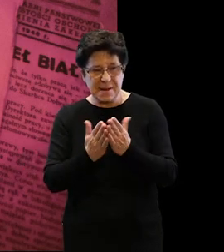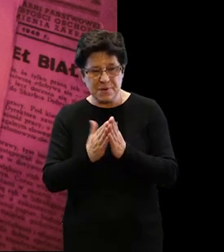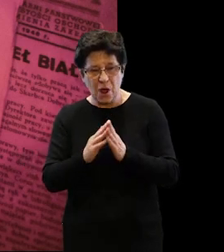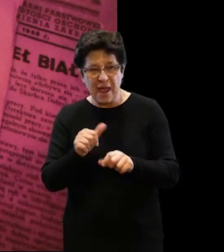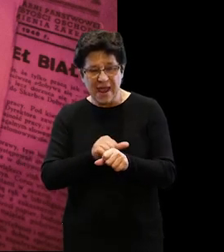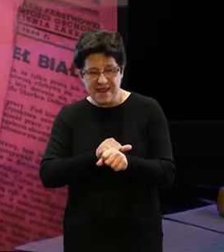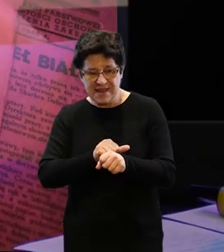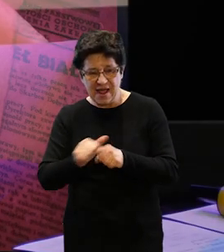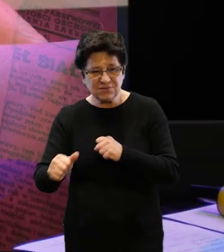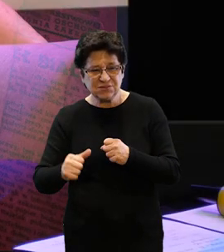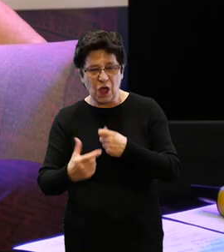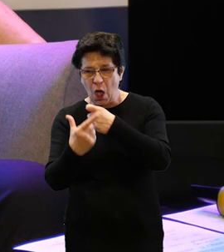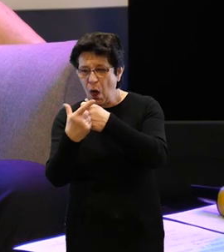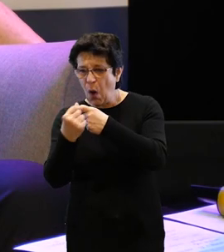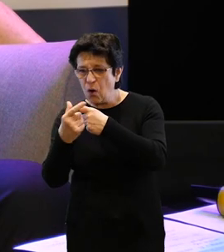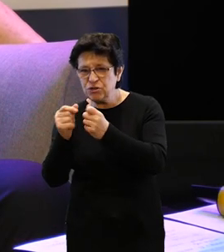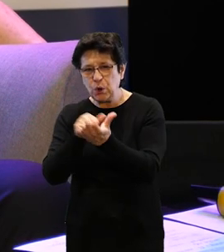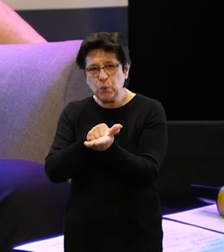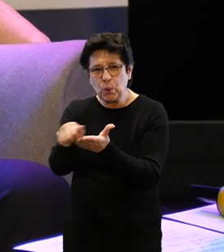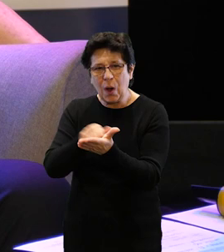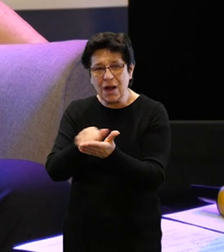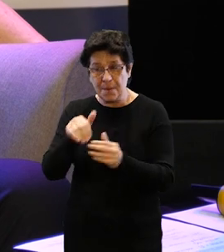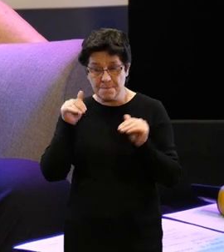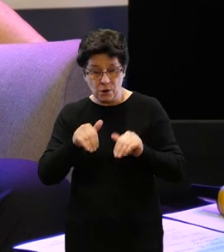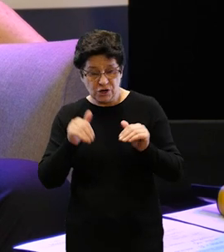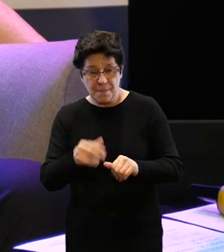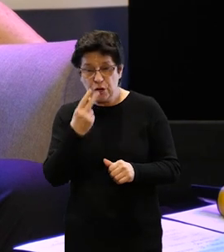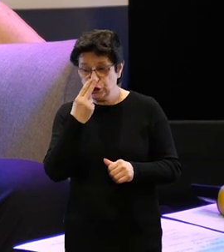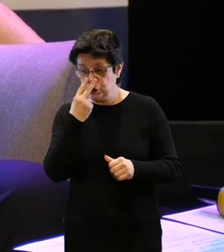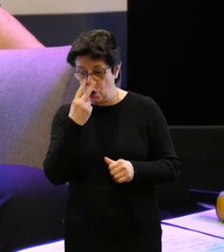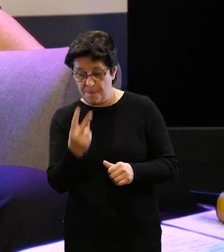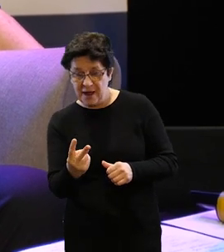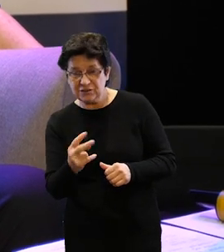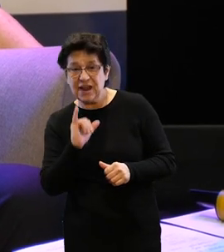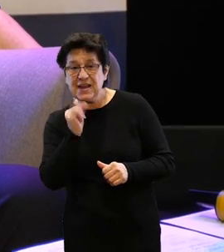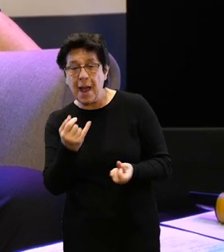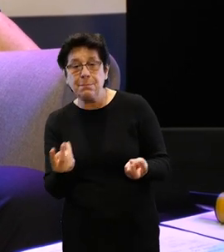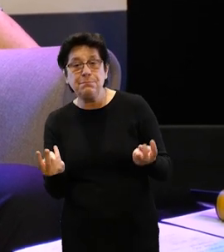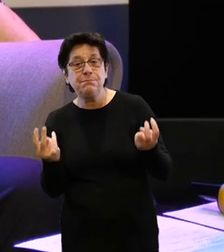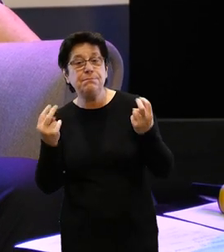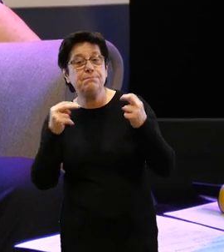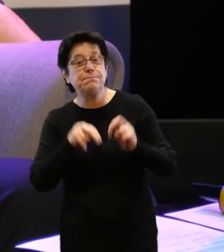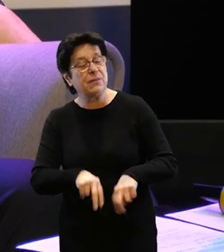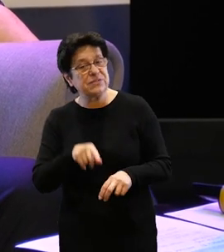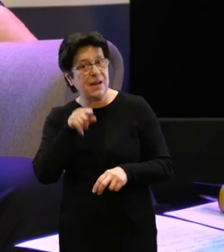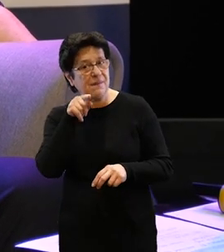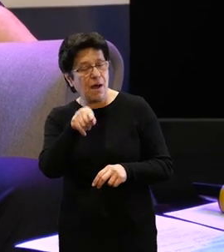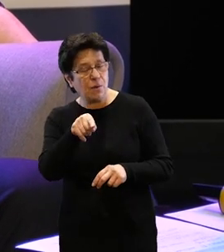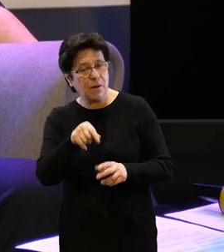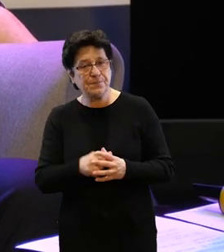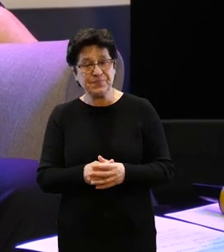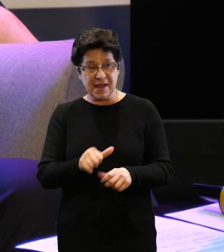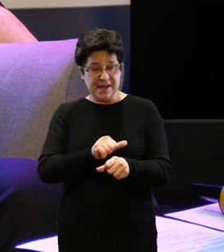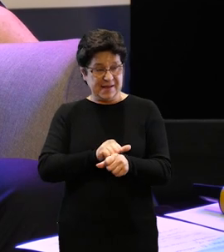taki kącik Nazwijmy to drukarski Gdzie możemy właśnie zobaczyć jak takie rzeczy powstawały a jednocześnie jest